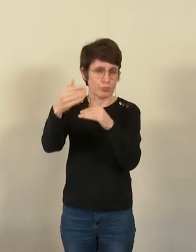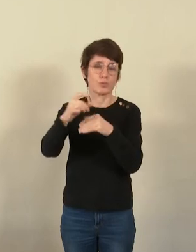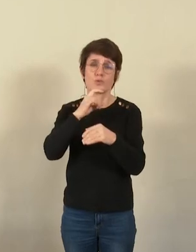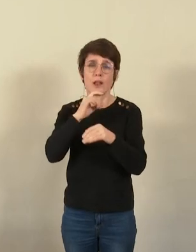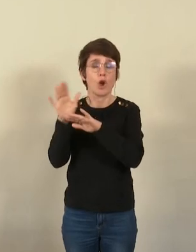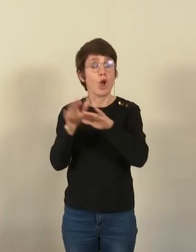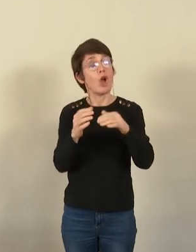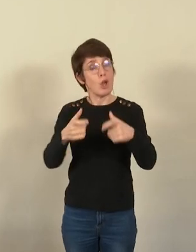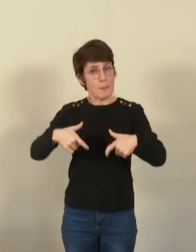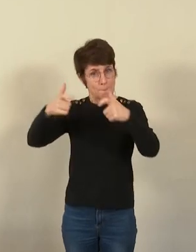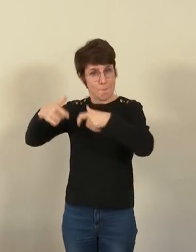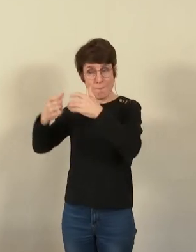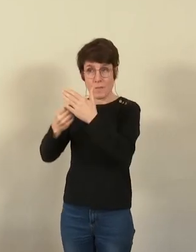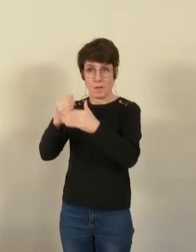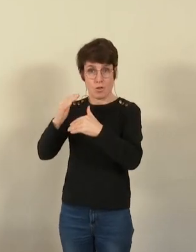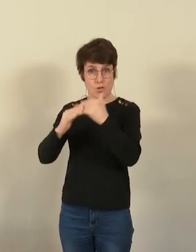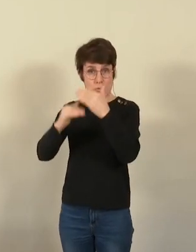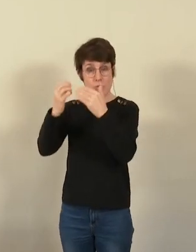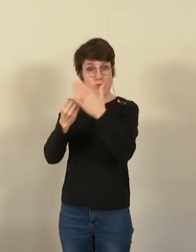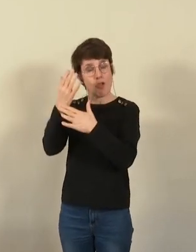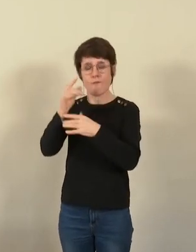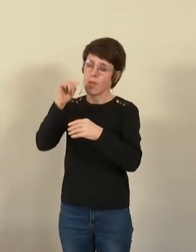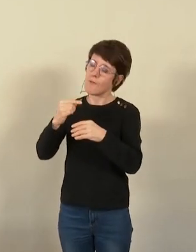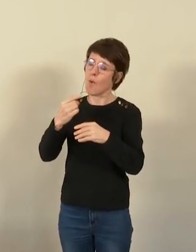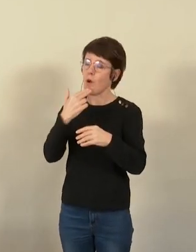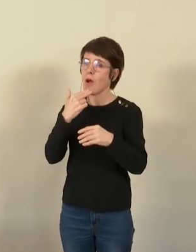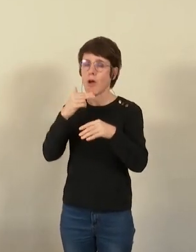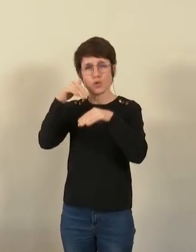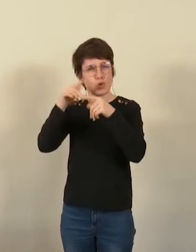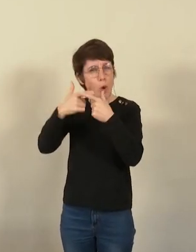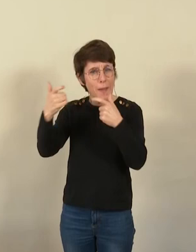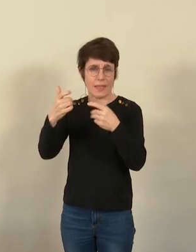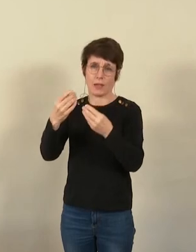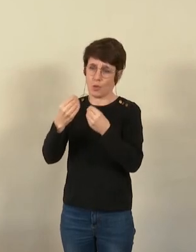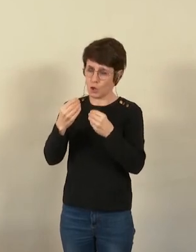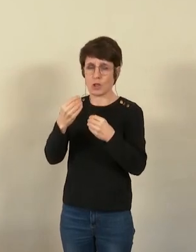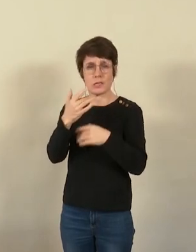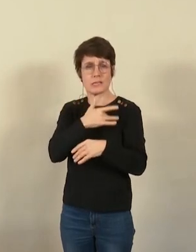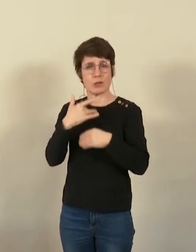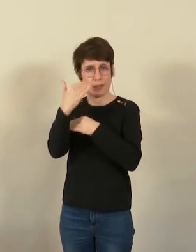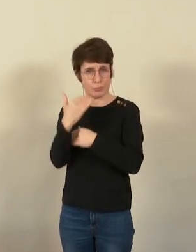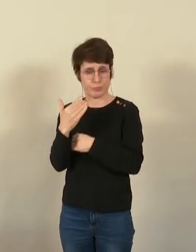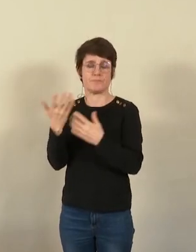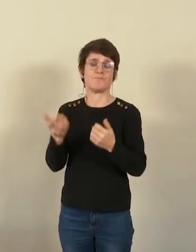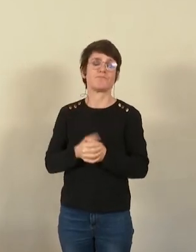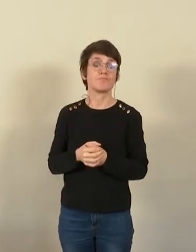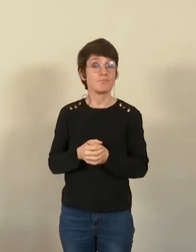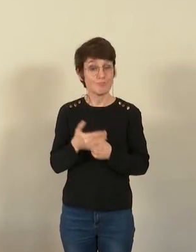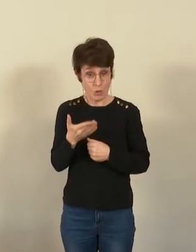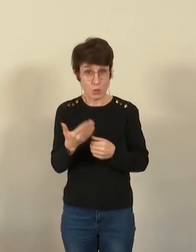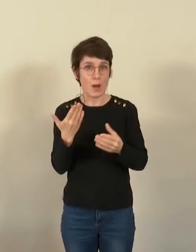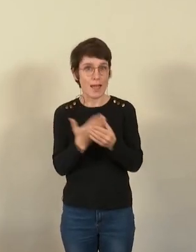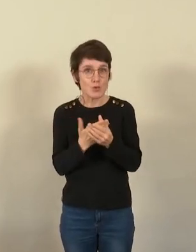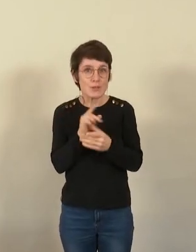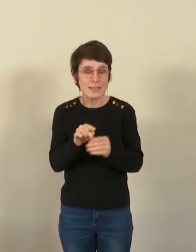construction neuve avec des matériaux favorables à la santé nous sommes donc très heureux de pouvoir faire avancer ce dossier pour Grenoble et agir